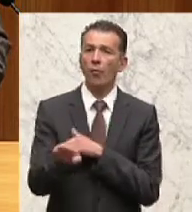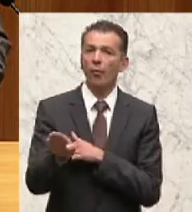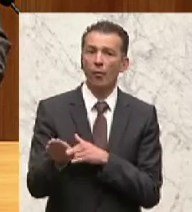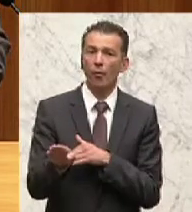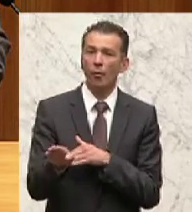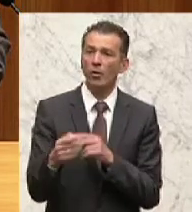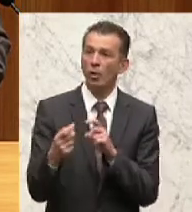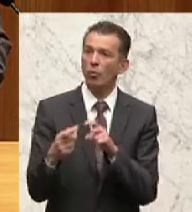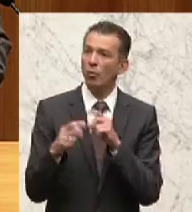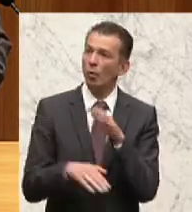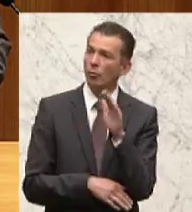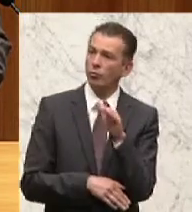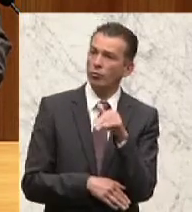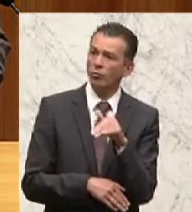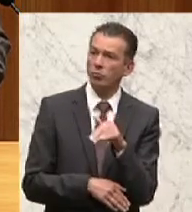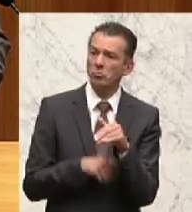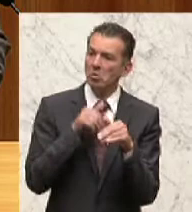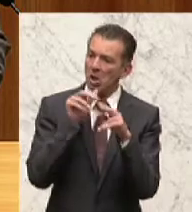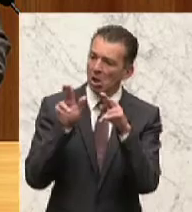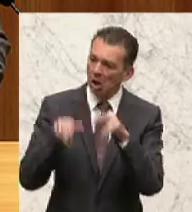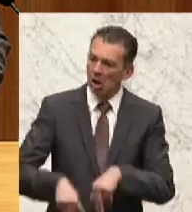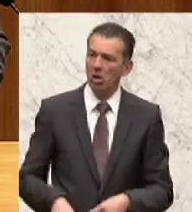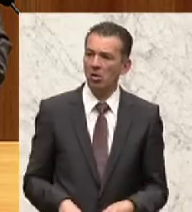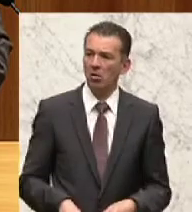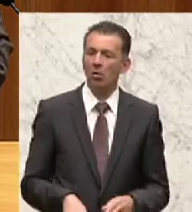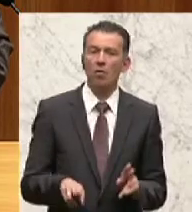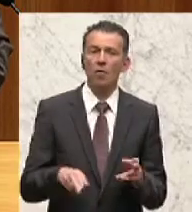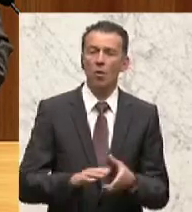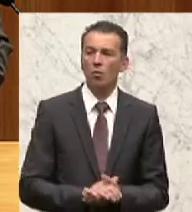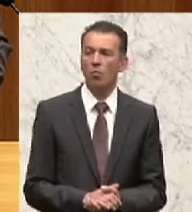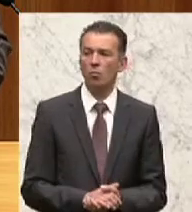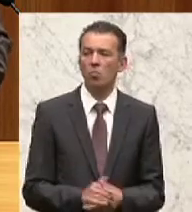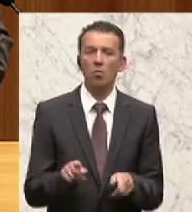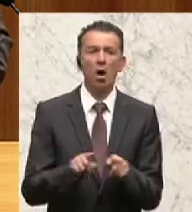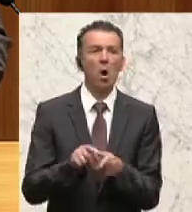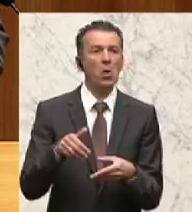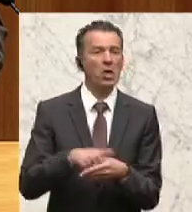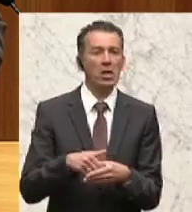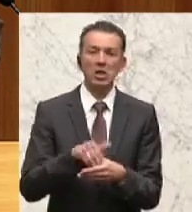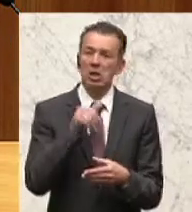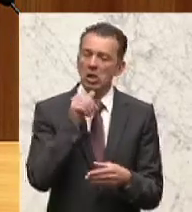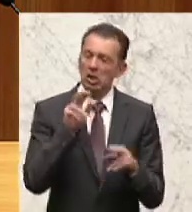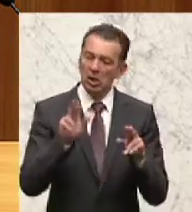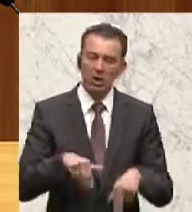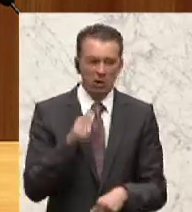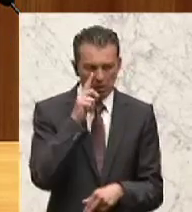kann ich dir dahingehend nicht recht geben. Und zwar deshalb nicht, weil es auch inhaltlich nicht stimmt. Denn wenn ein Gesetz